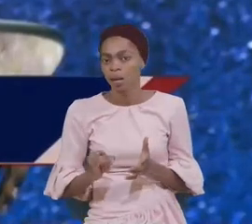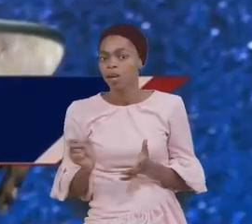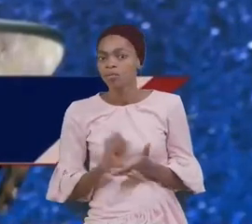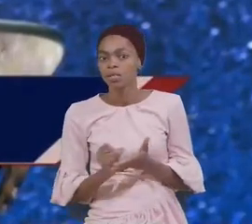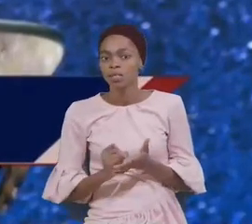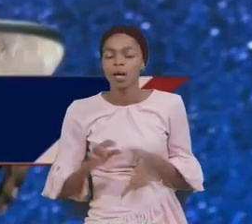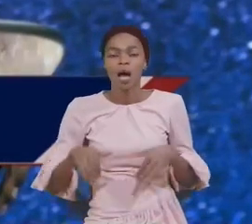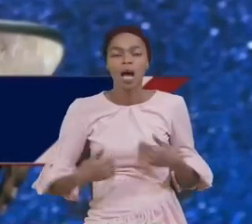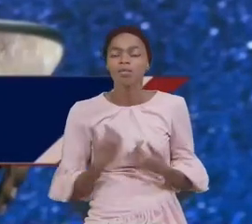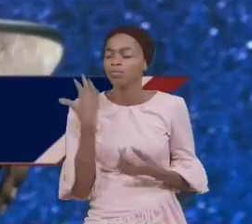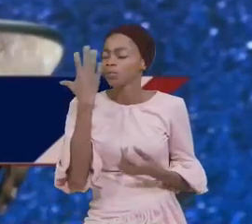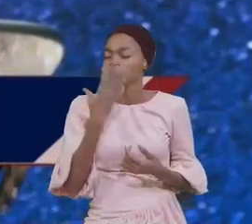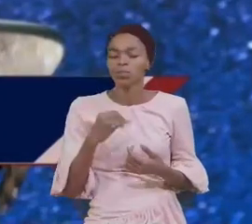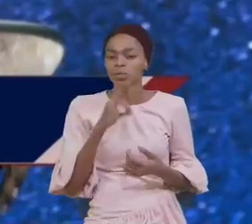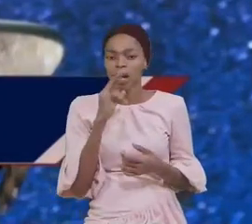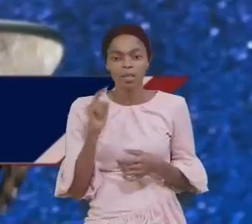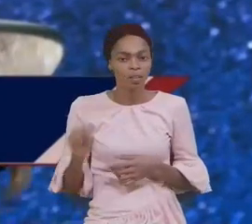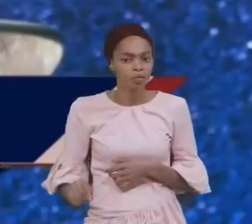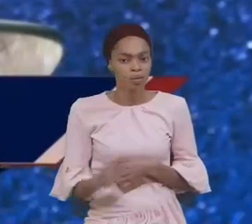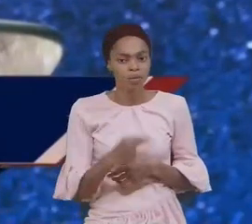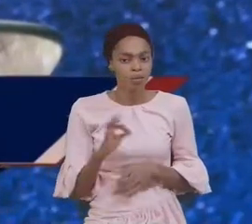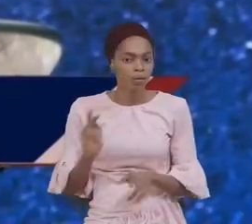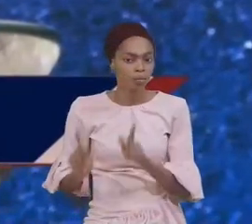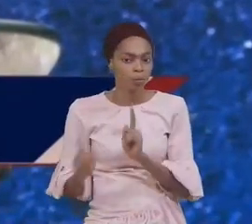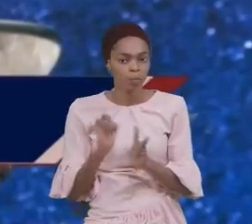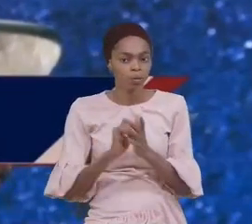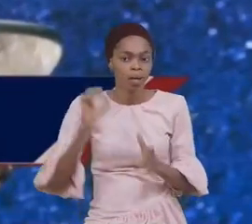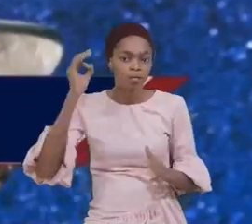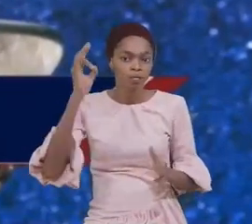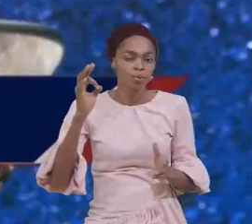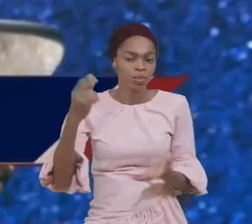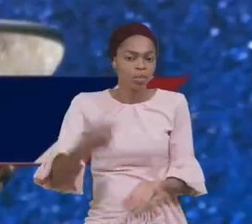beaux les pieds de ceux qui annoncent la paix,